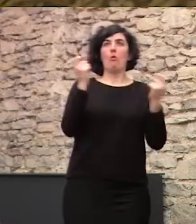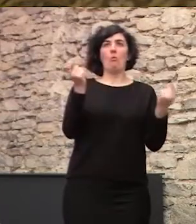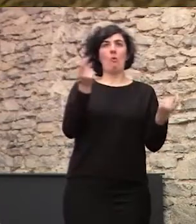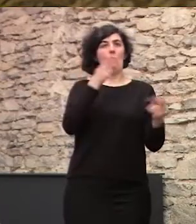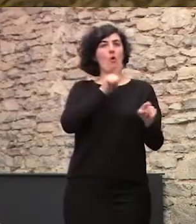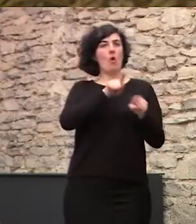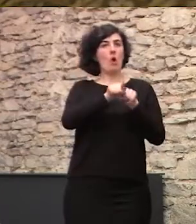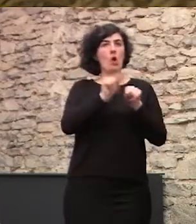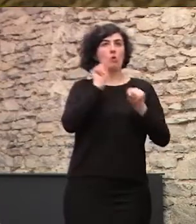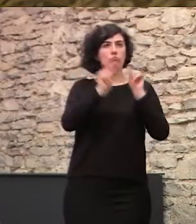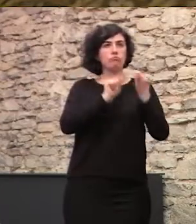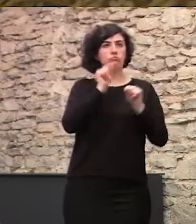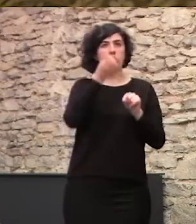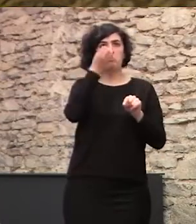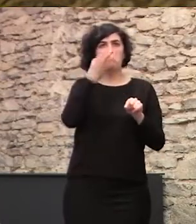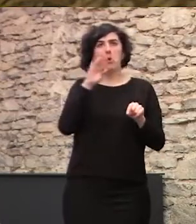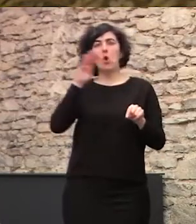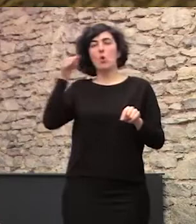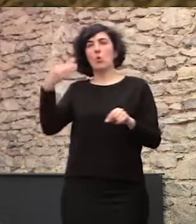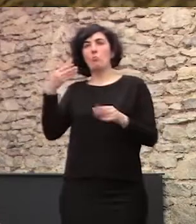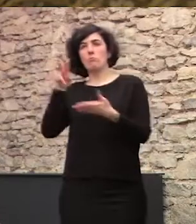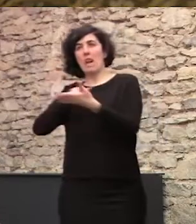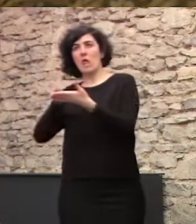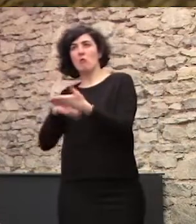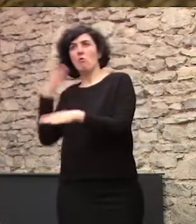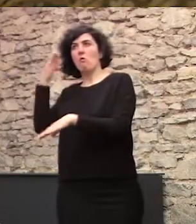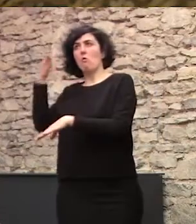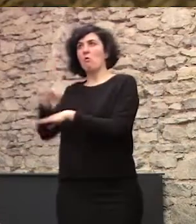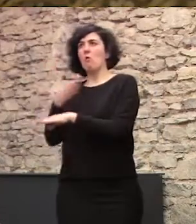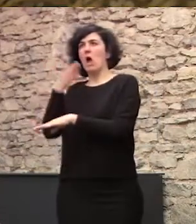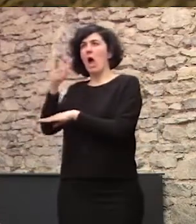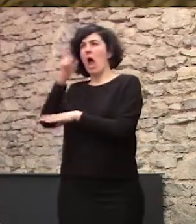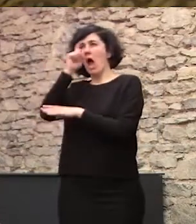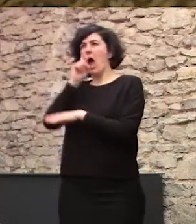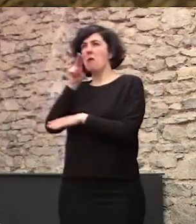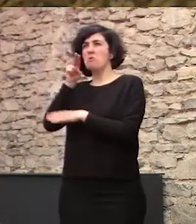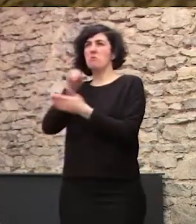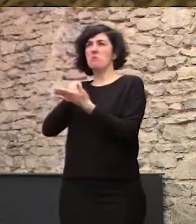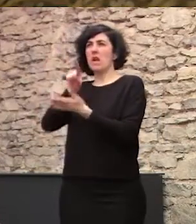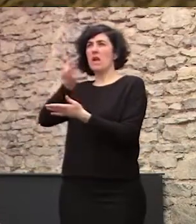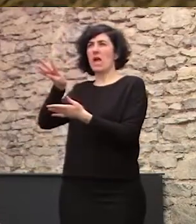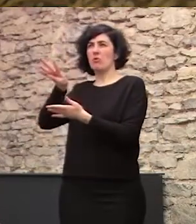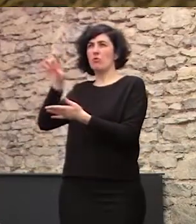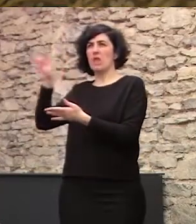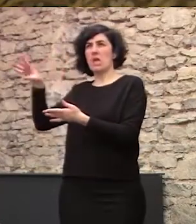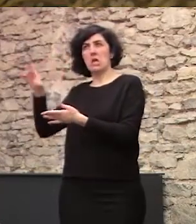nintzen irakurre taldeetara joan nintzen, batez ere 2014-2015 ikasturtean,